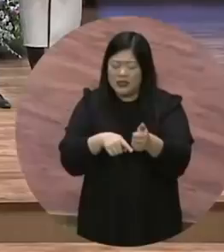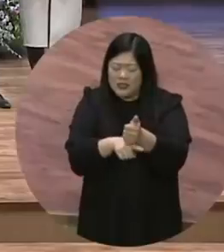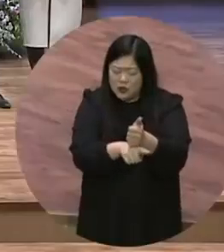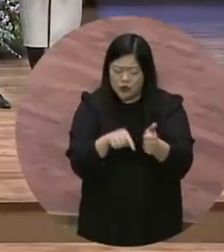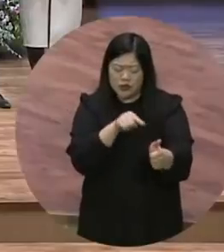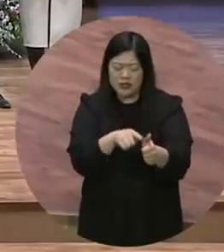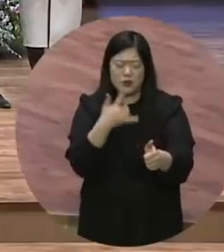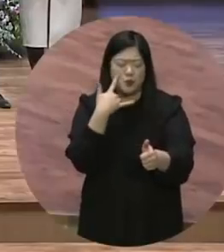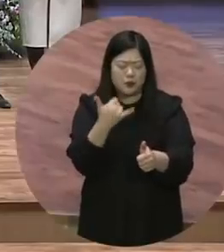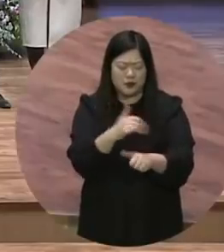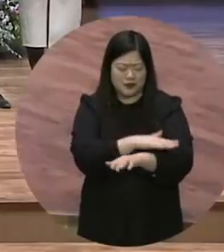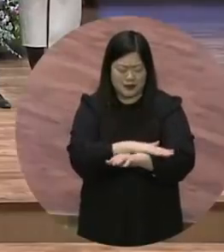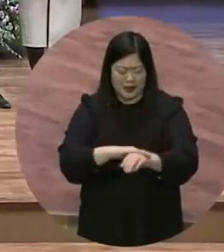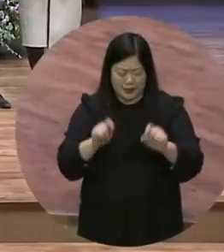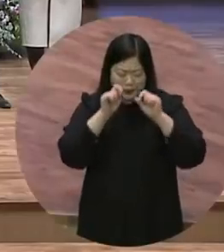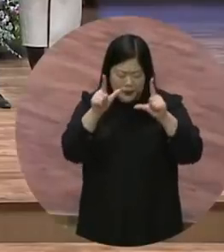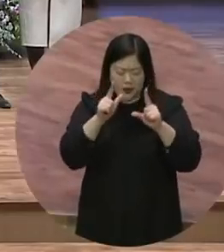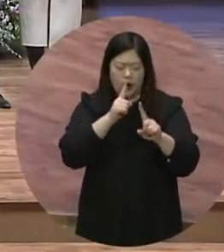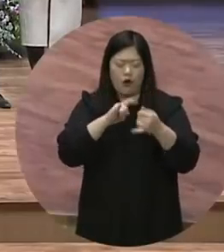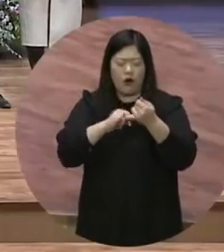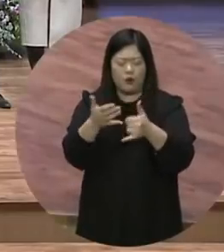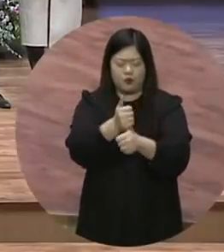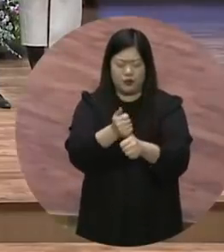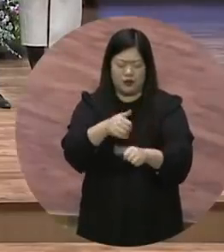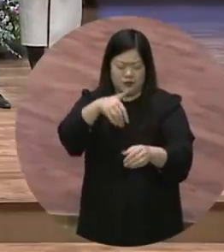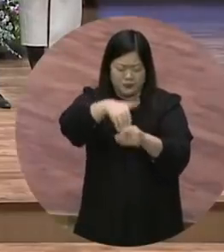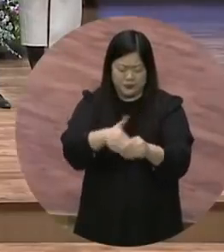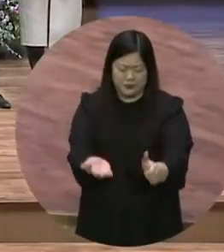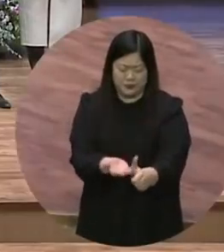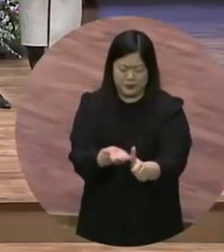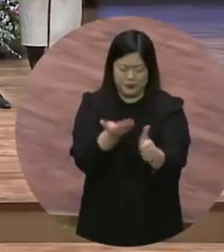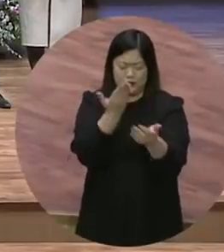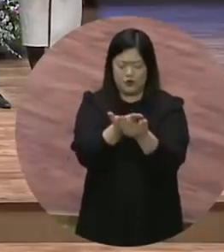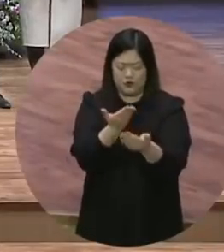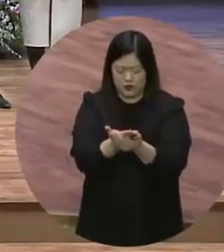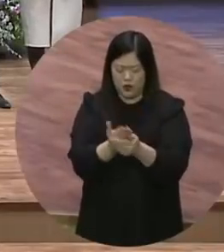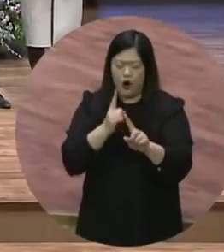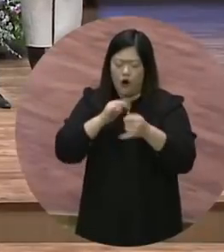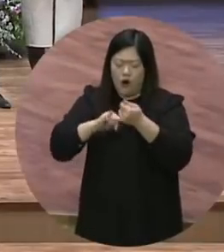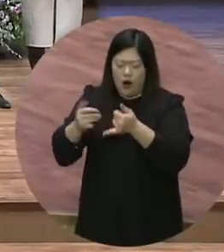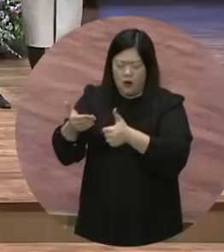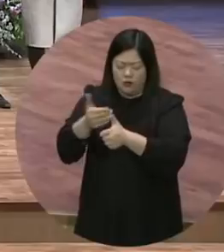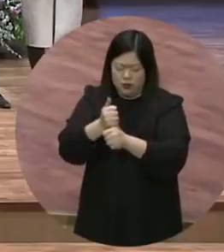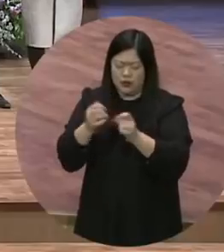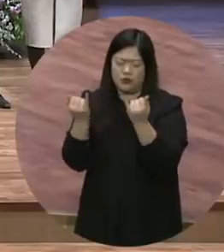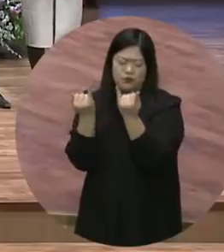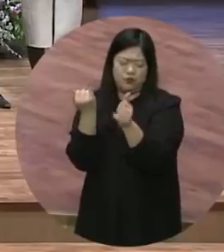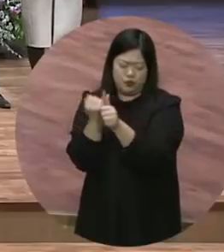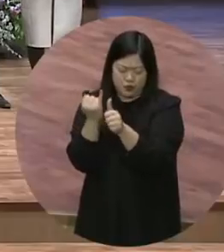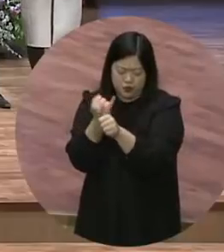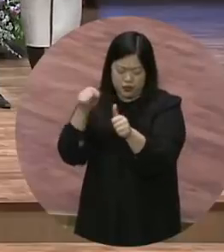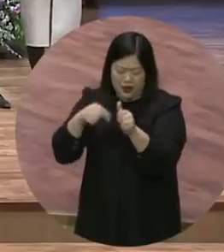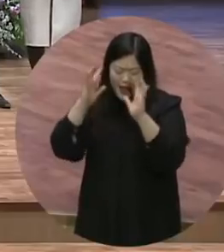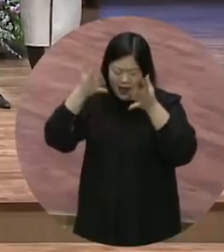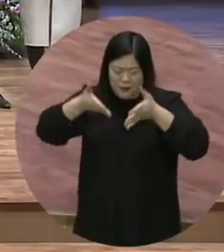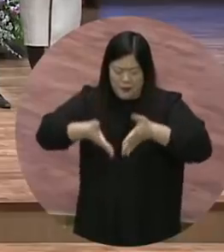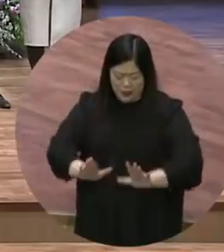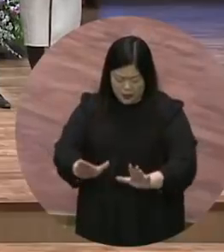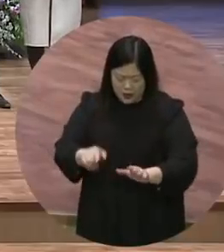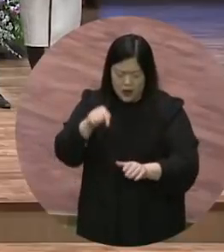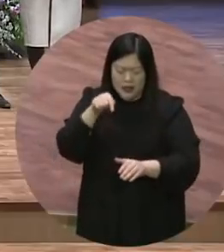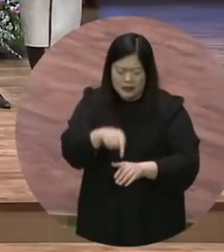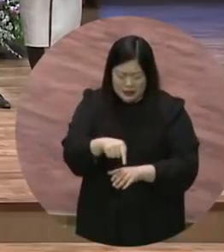속에 양육하게 하여 주옵소서. 믿는 가정에 태어났으므로 언약 잡고 이 시대의 모세처럼 한 나라 살릴 수